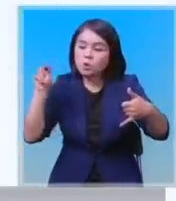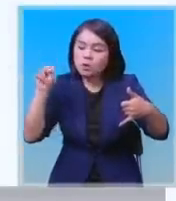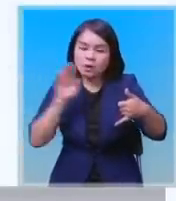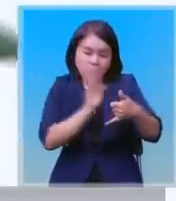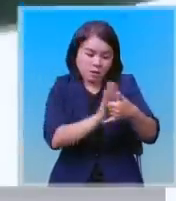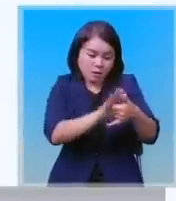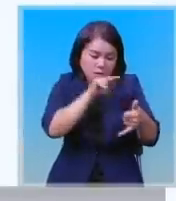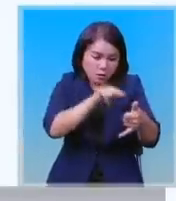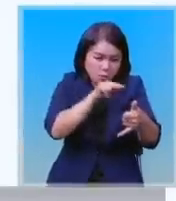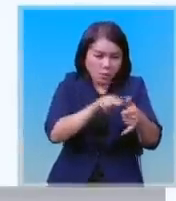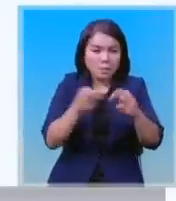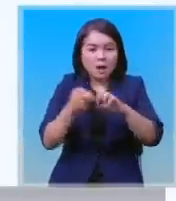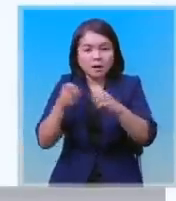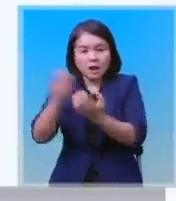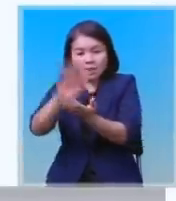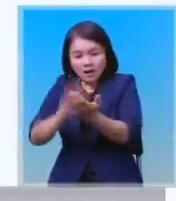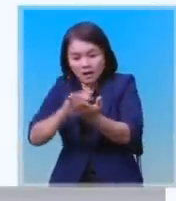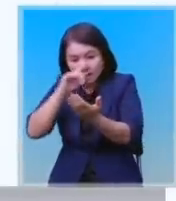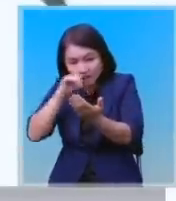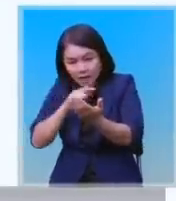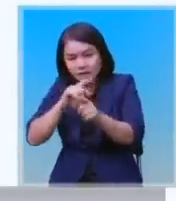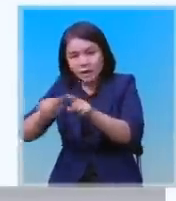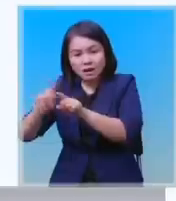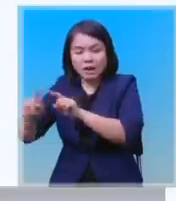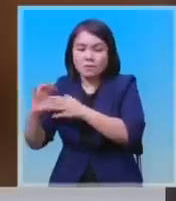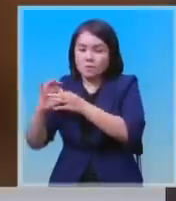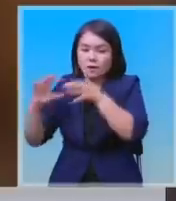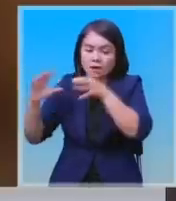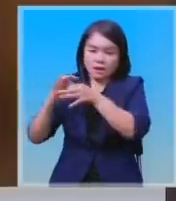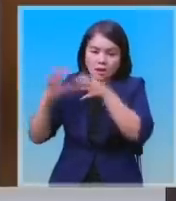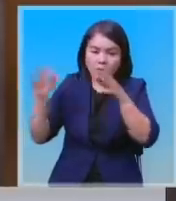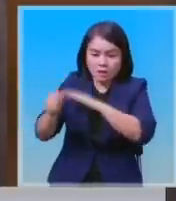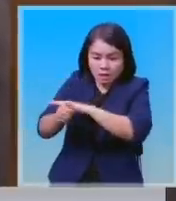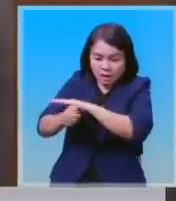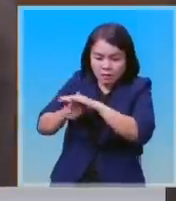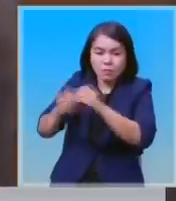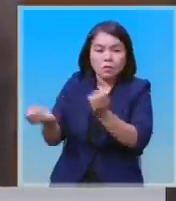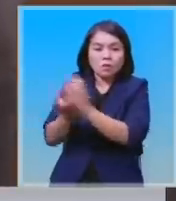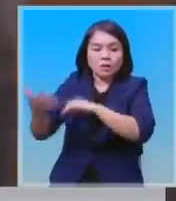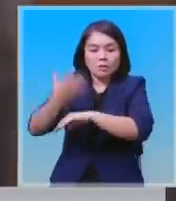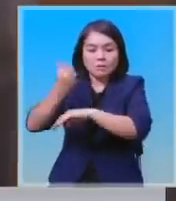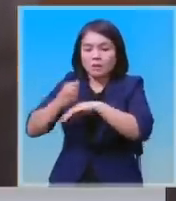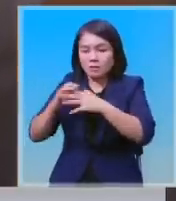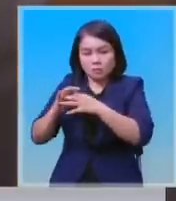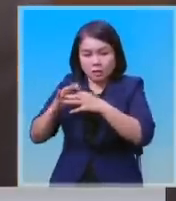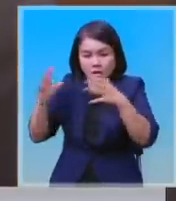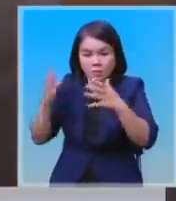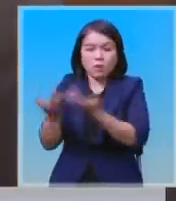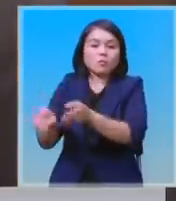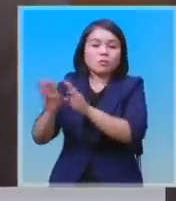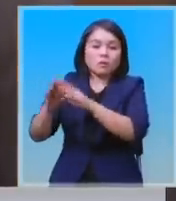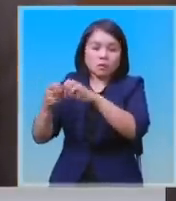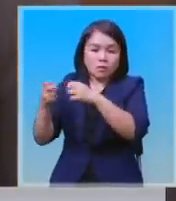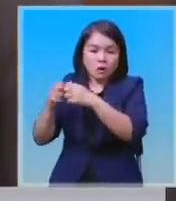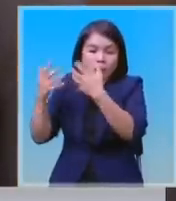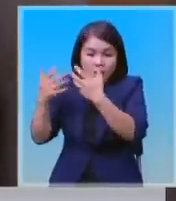ม่ใช่ปัญหาระหว่างประเทศหรือว่าการลี้ภัยทางการเมืองครับส่วนกรณีที่มีการเผยแพร่คลิปการสนทนาแสดงข้อคิดเห็นเรื่องของการตรวจยึดโทรศัพ